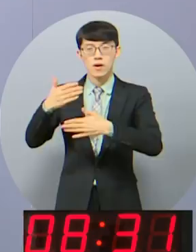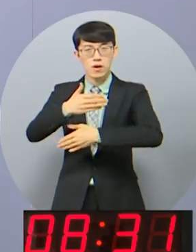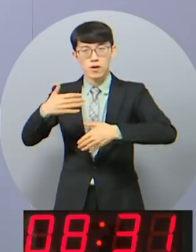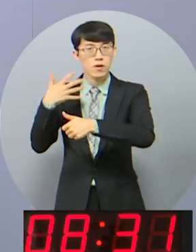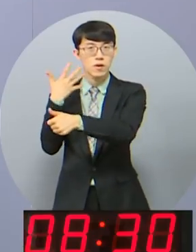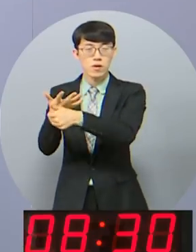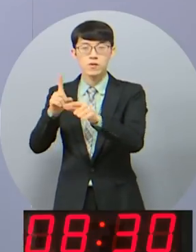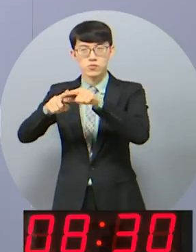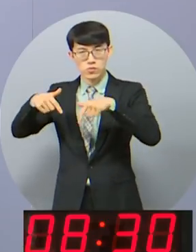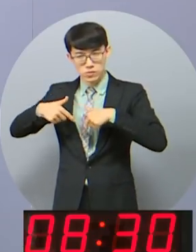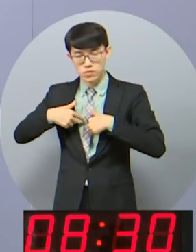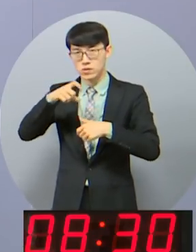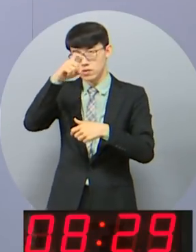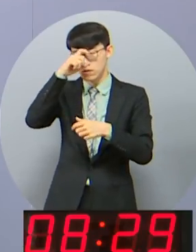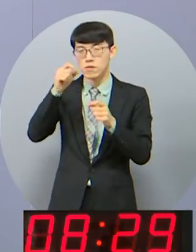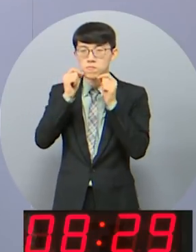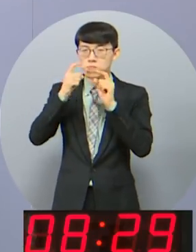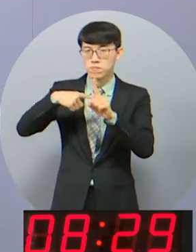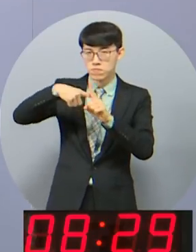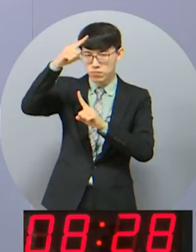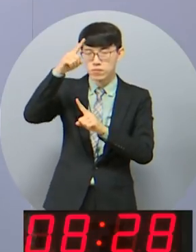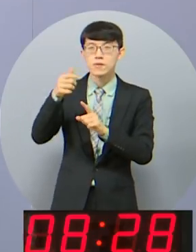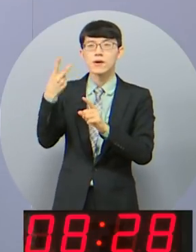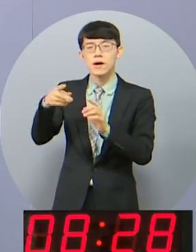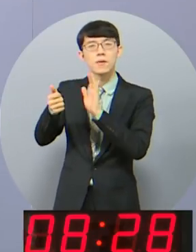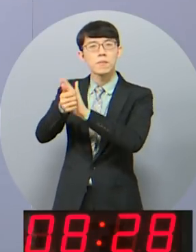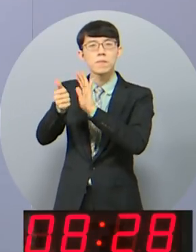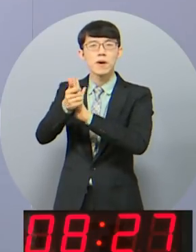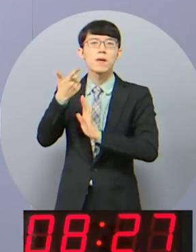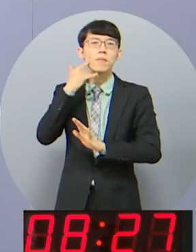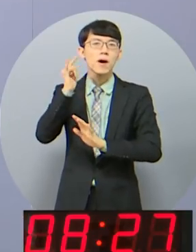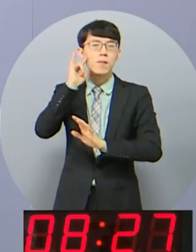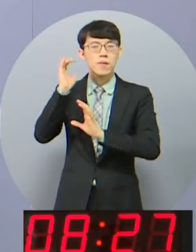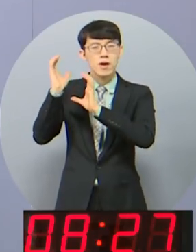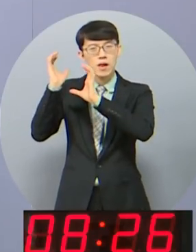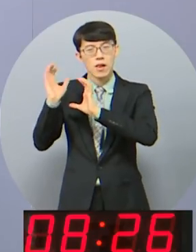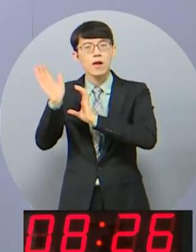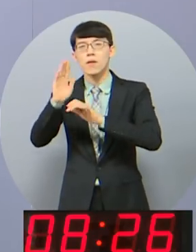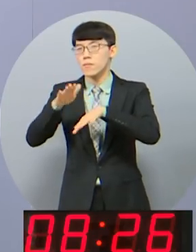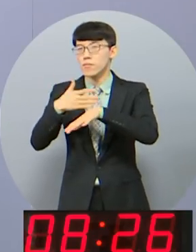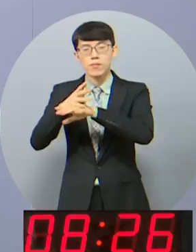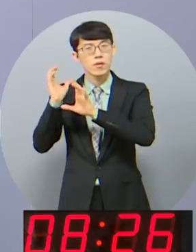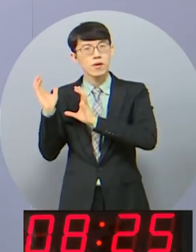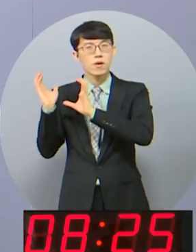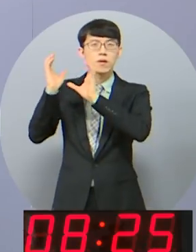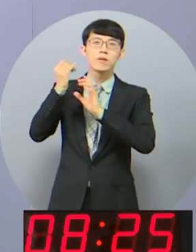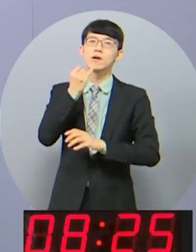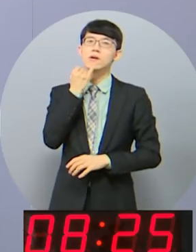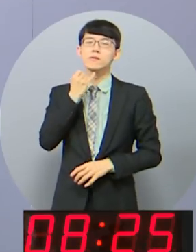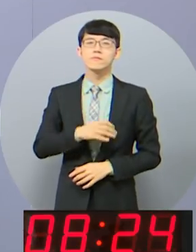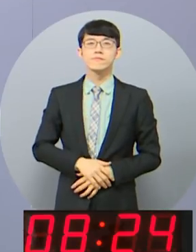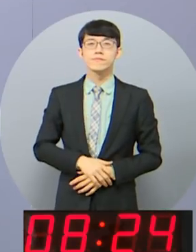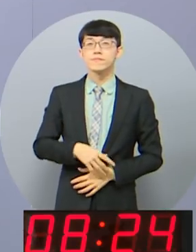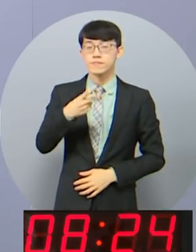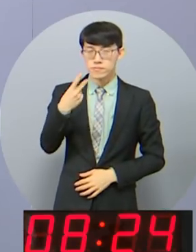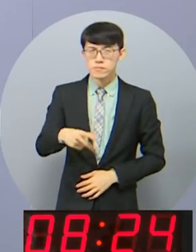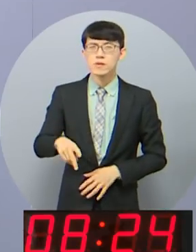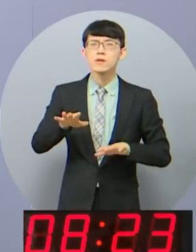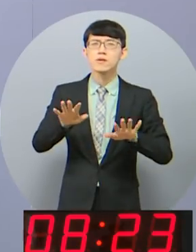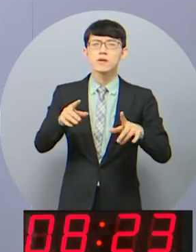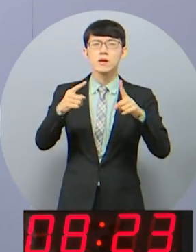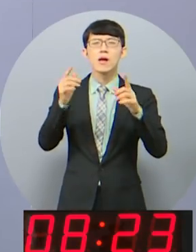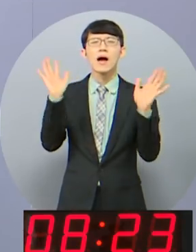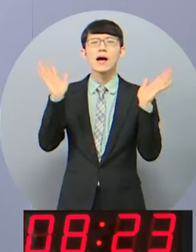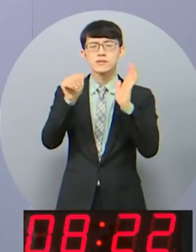育品质与减轻家长负担。因少子化的因素，导致国小招生人数